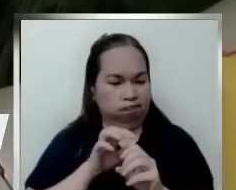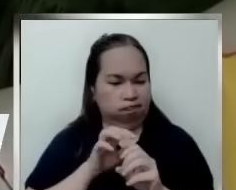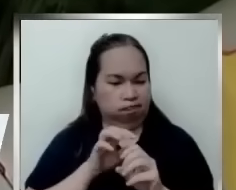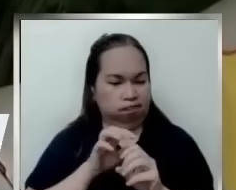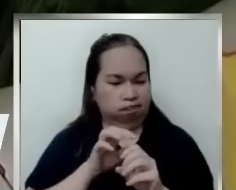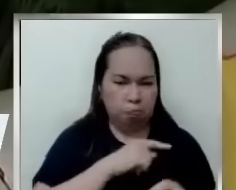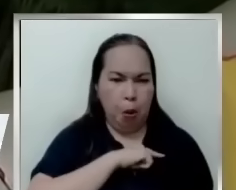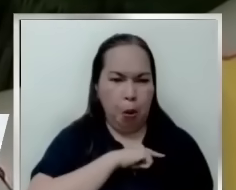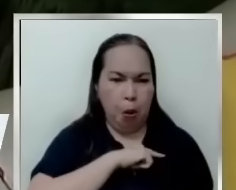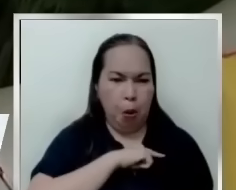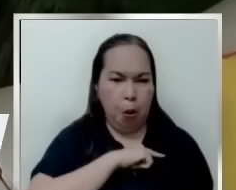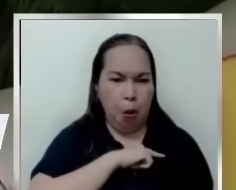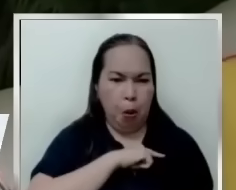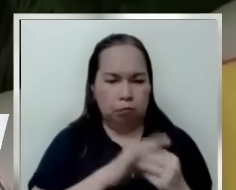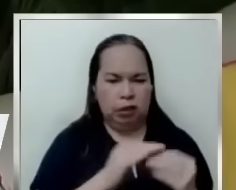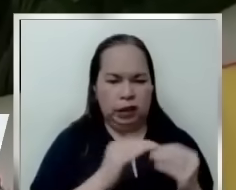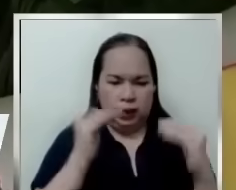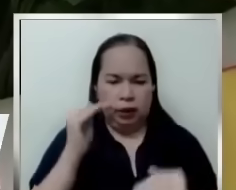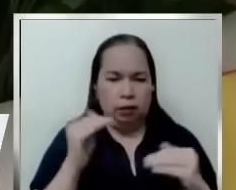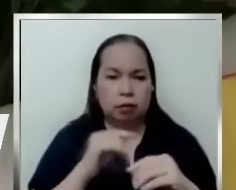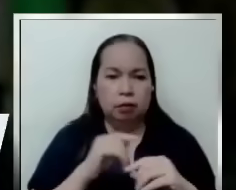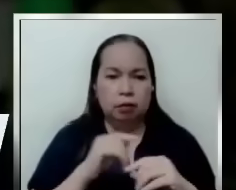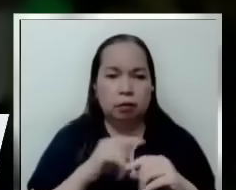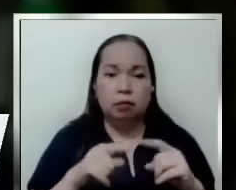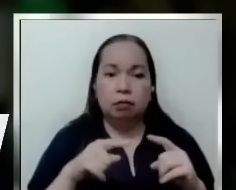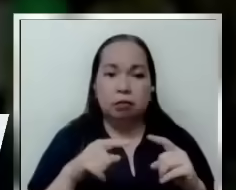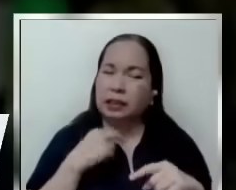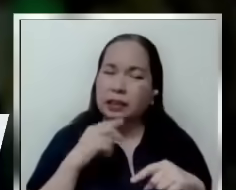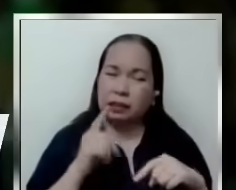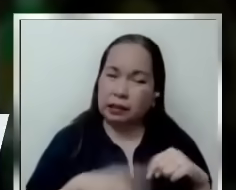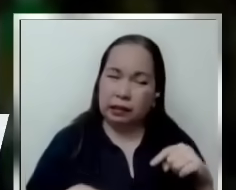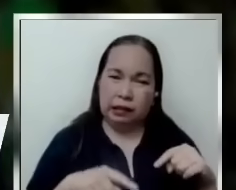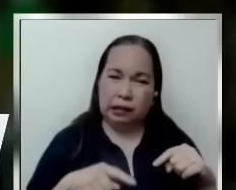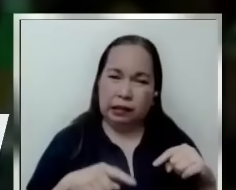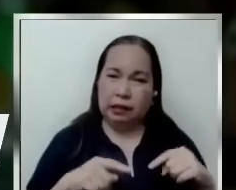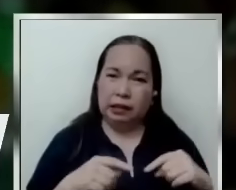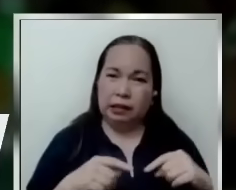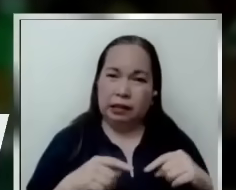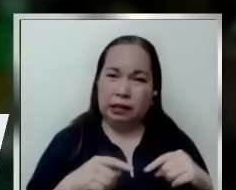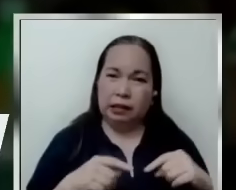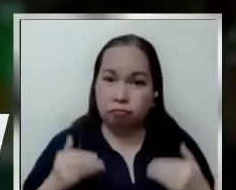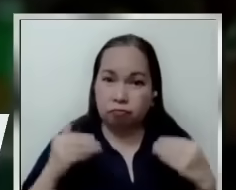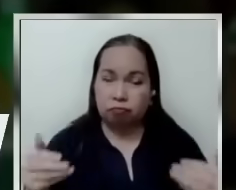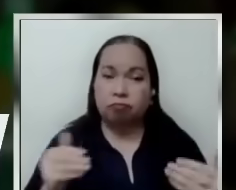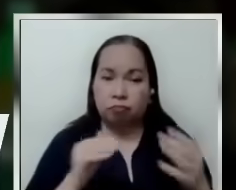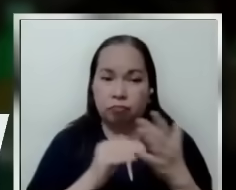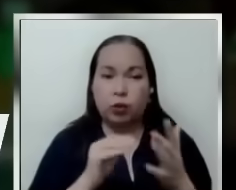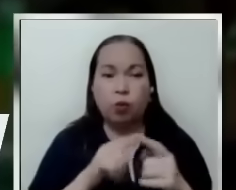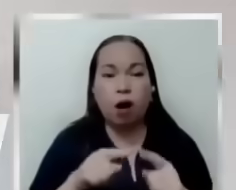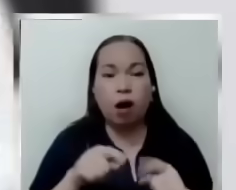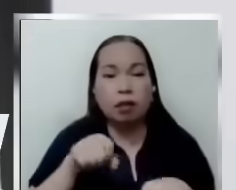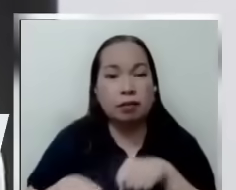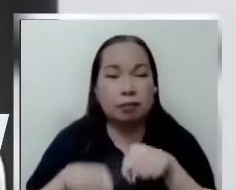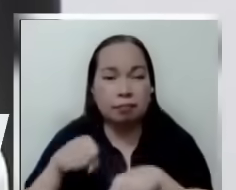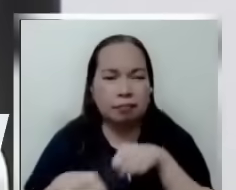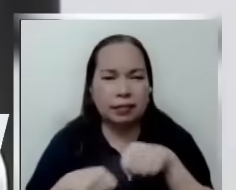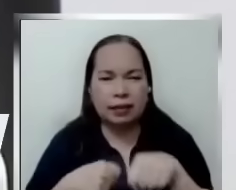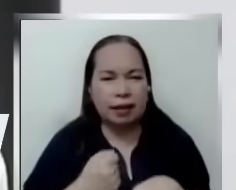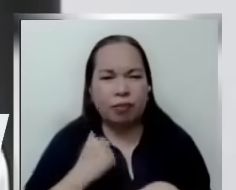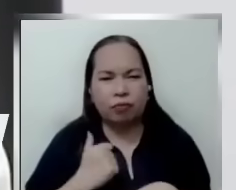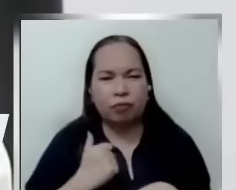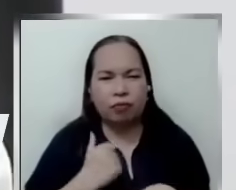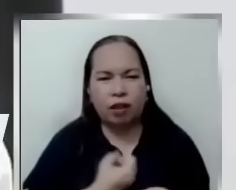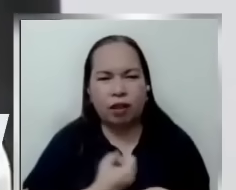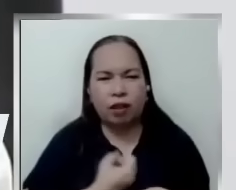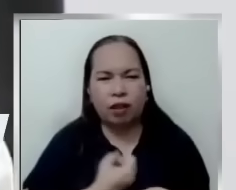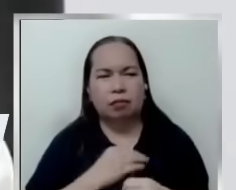ang kanilang kamay para isulong ang kaso dahil hanggang ngayon ay hindi na raw gustong magsampa ng reklamo ang siklista. Kahapon ay file na